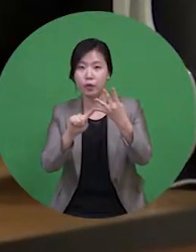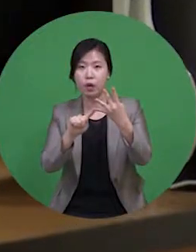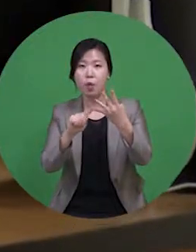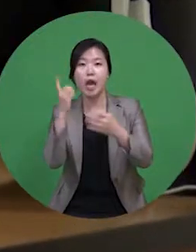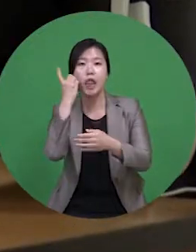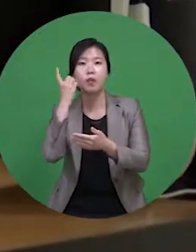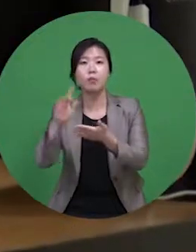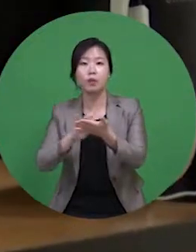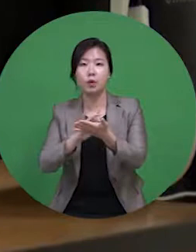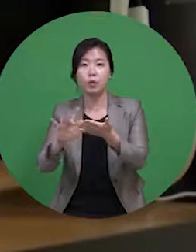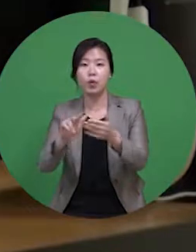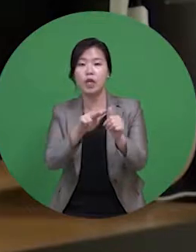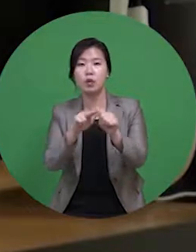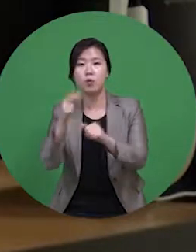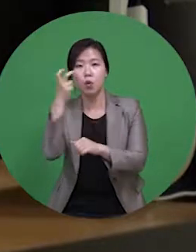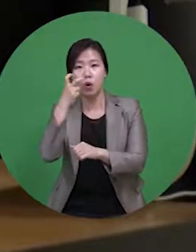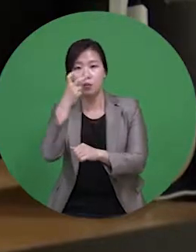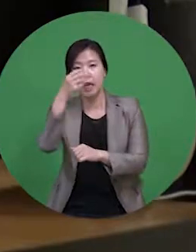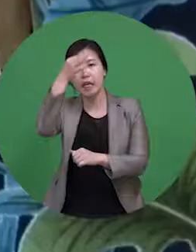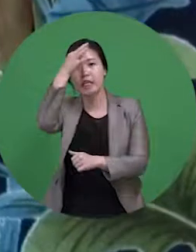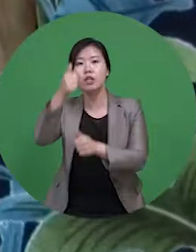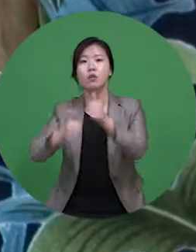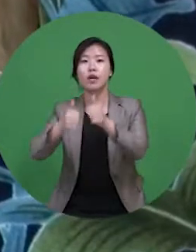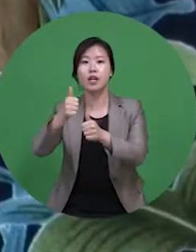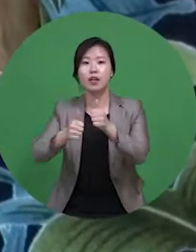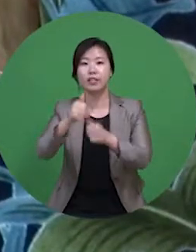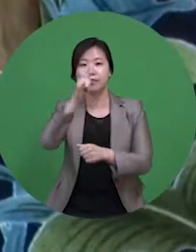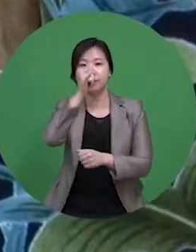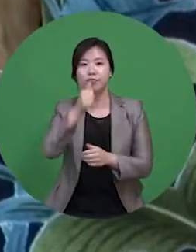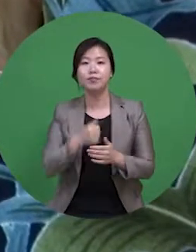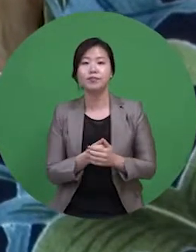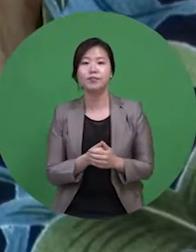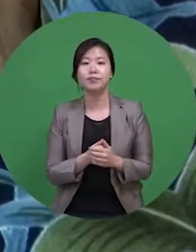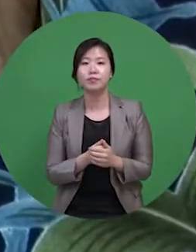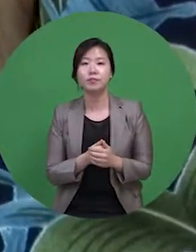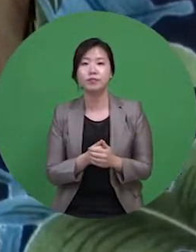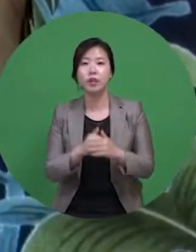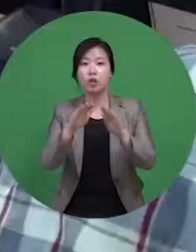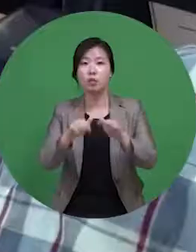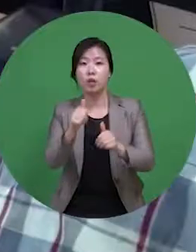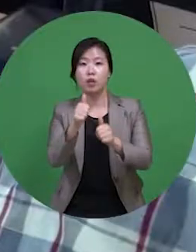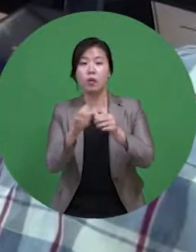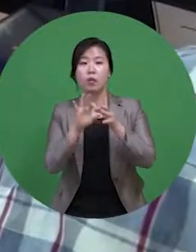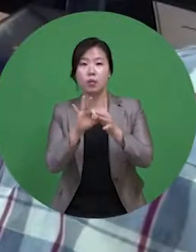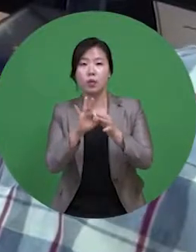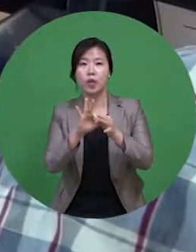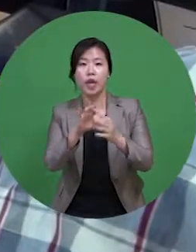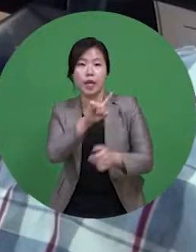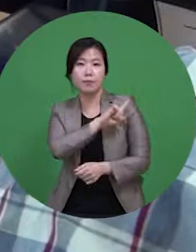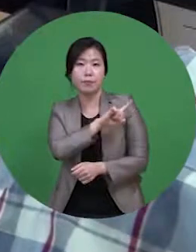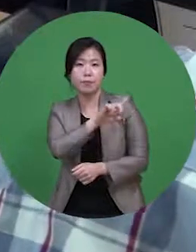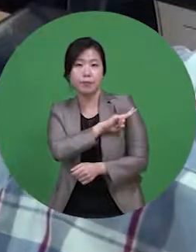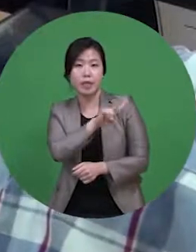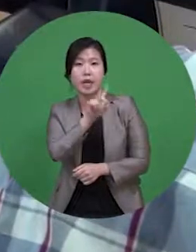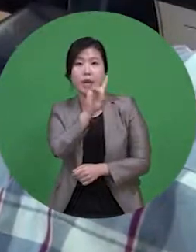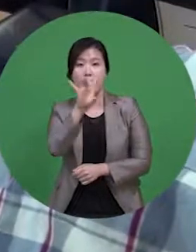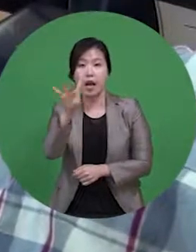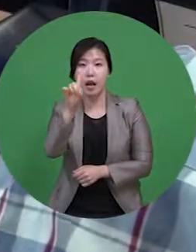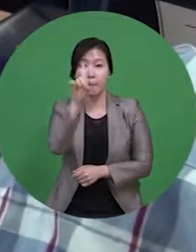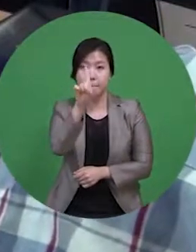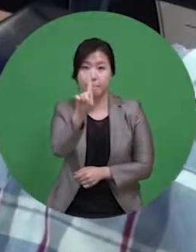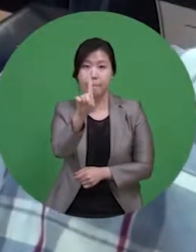나머지 부문은 모바일 기반의 정보검색과 기능활용 분야를 결웠는데요. 이번 대회를 통해 부문별